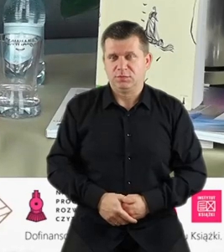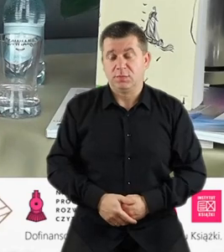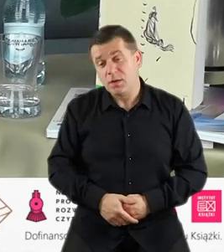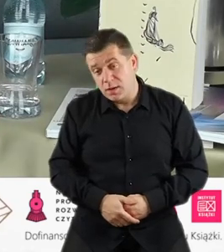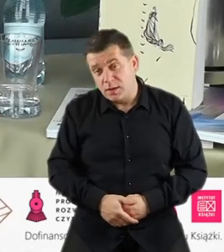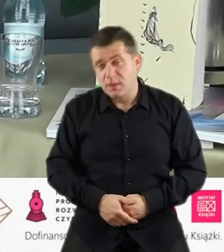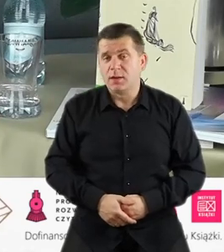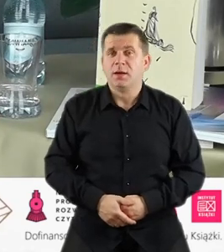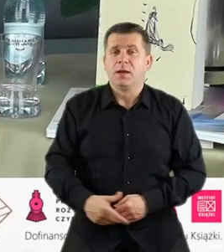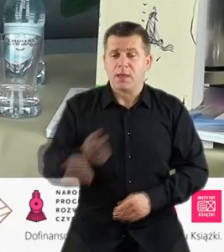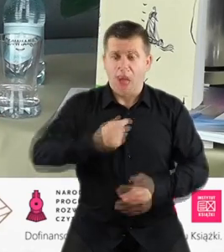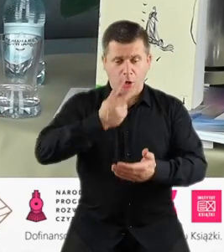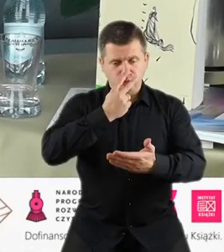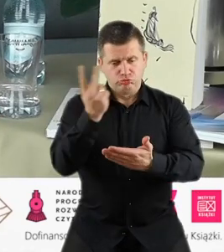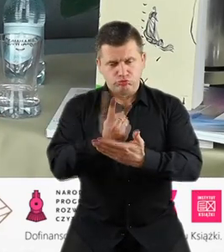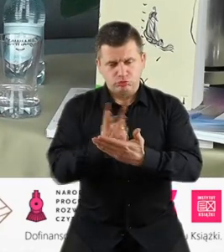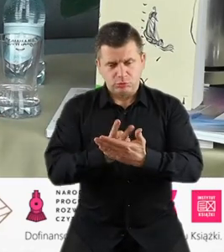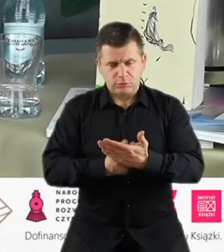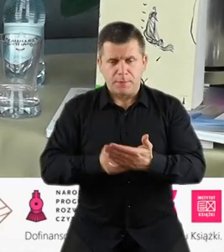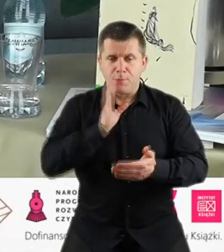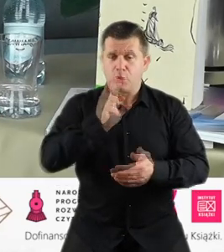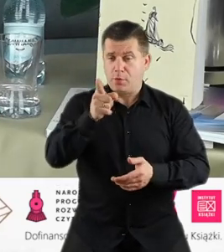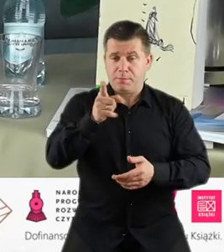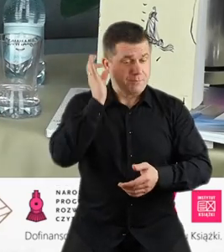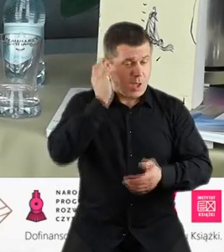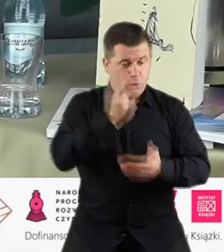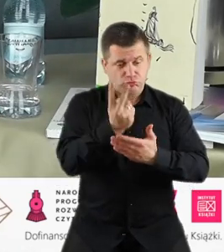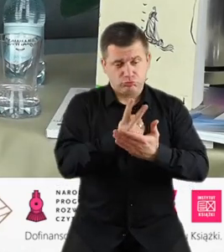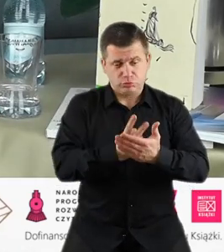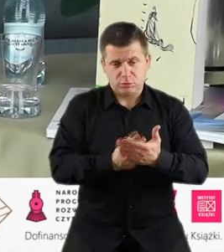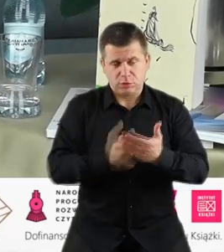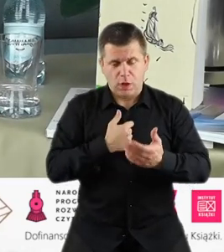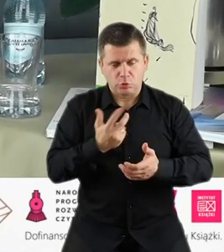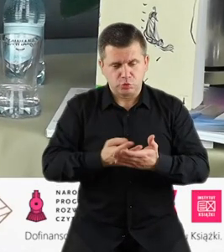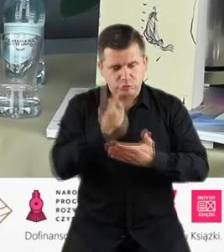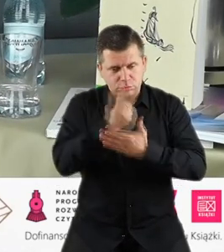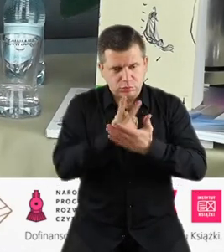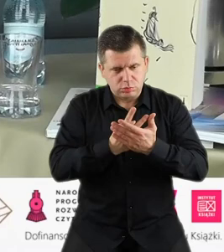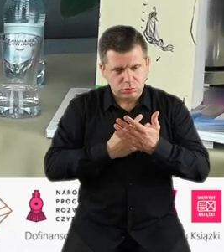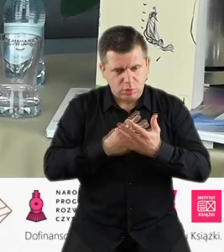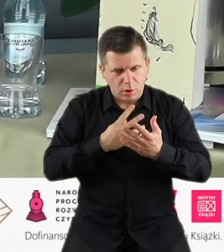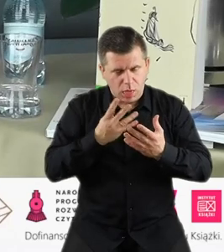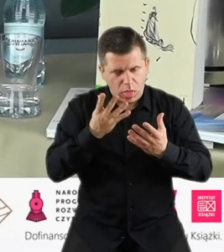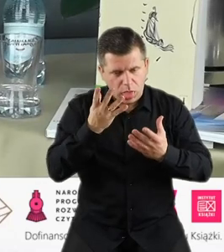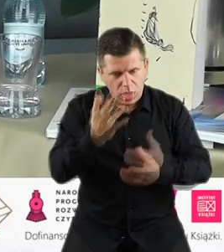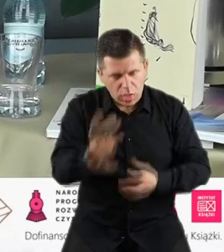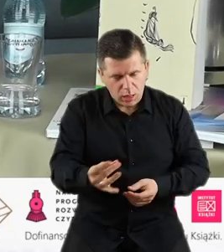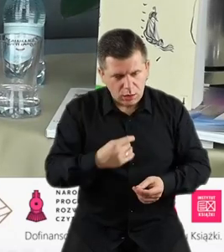jednocześnie jakże prawdziwej, bo przecież jak ja czytam, tak jak pani czyta, to wchodzimy w ten świat,